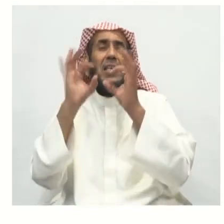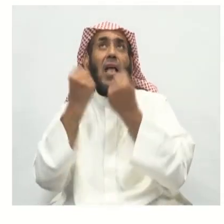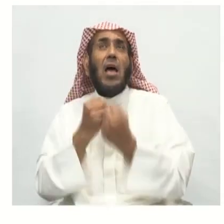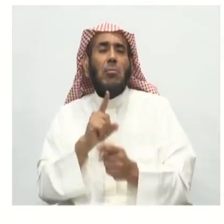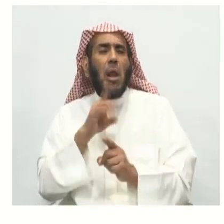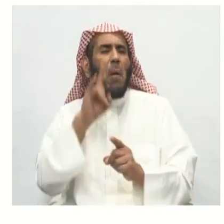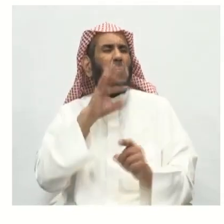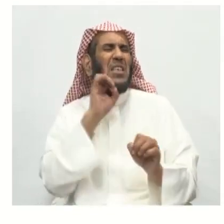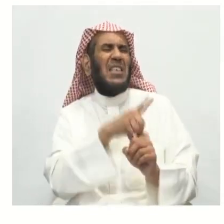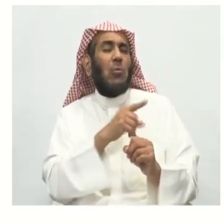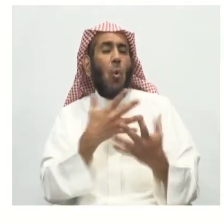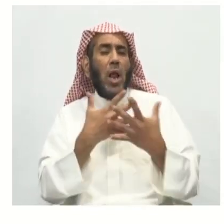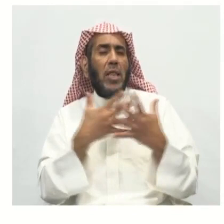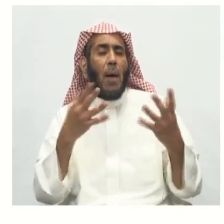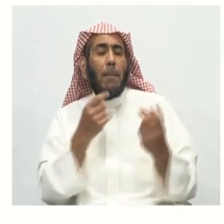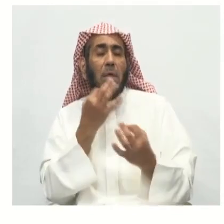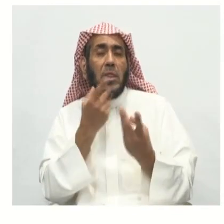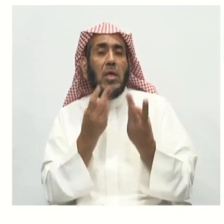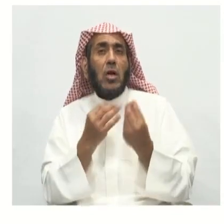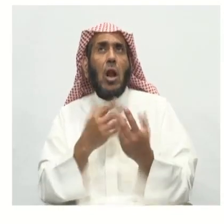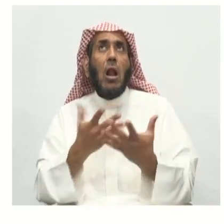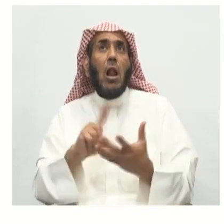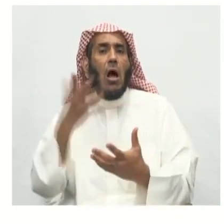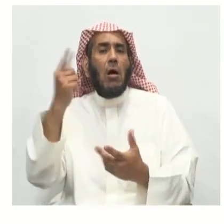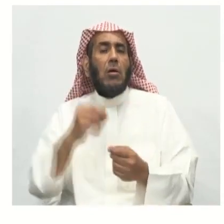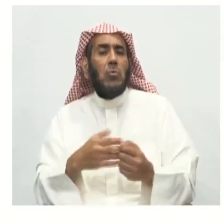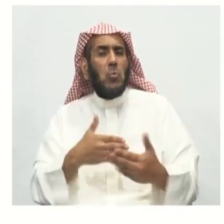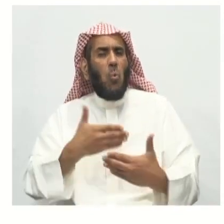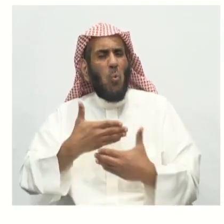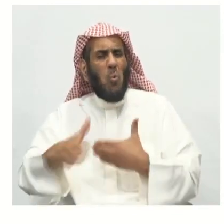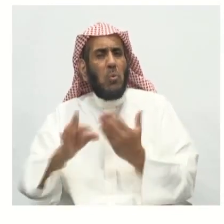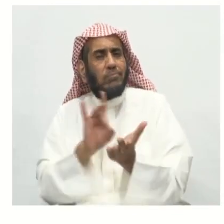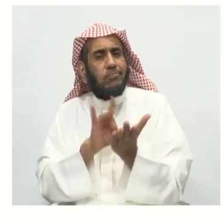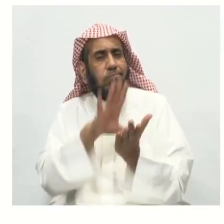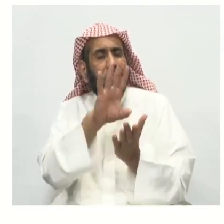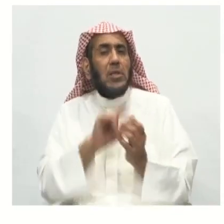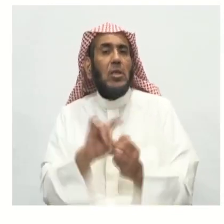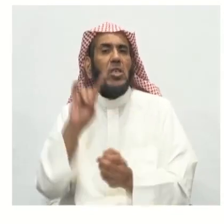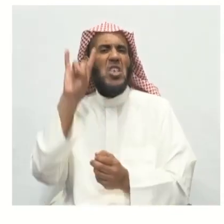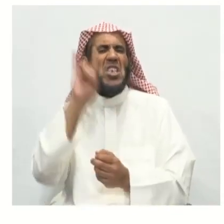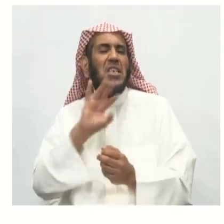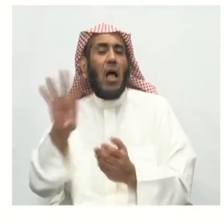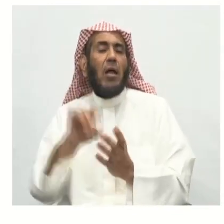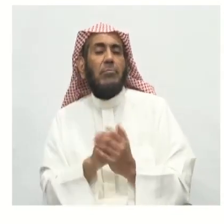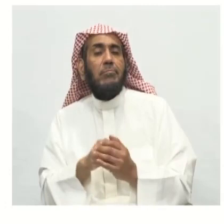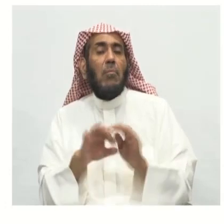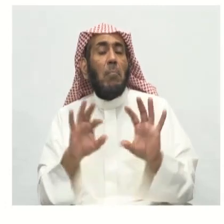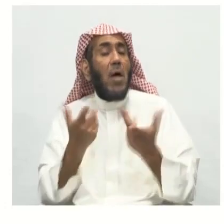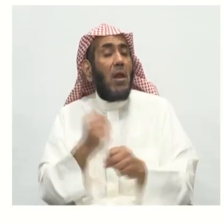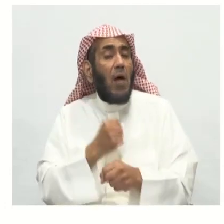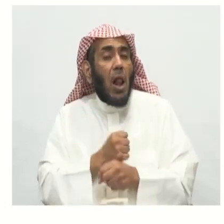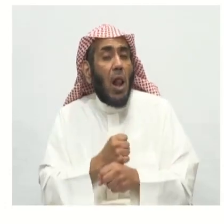منه والاكثار من ذكر الله تعالى لطرده وابعاده يعني لطرد الشيطان وابعاده ماذا